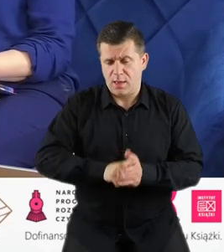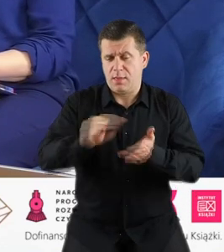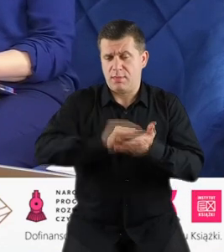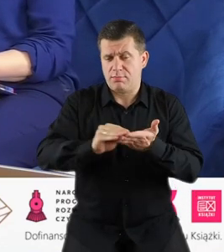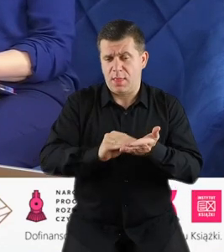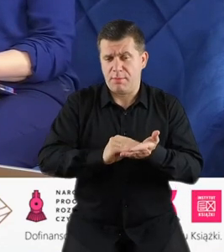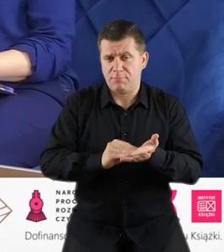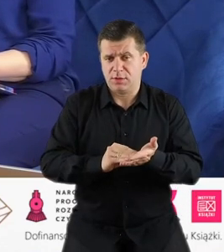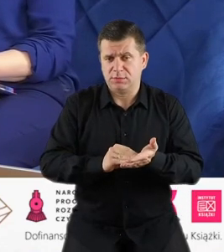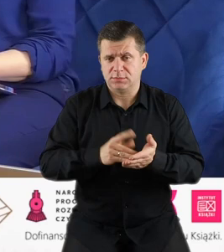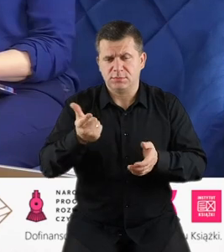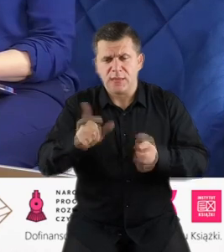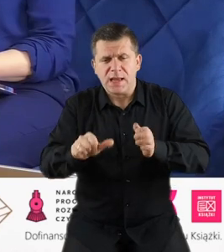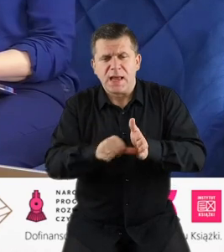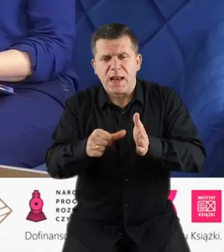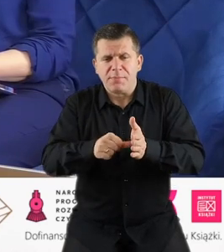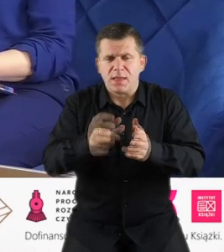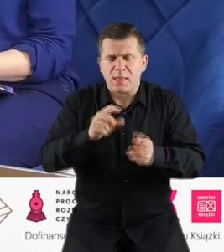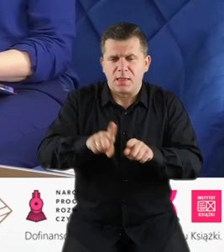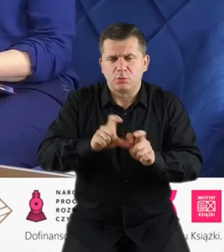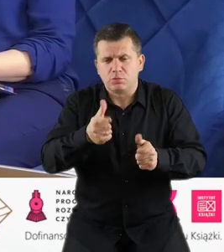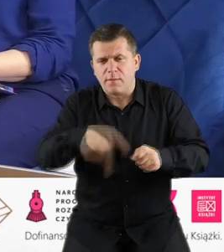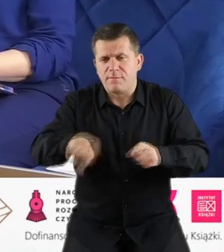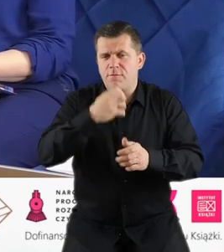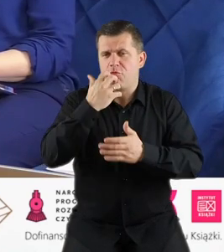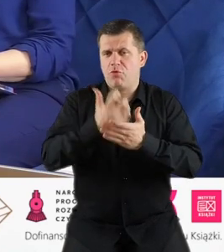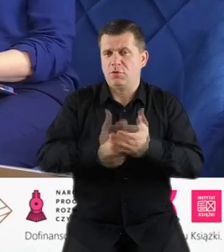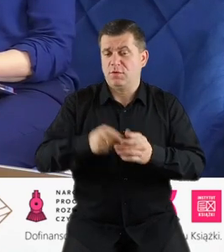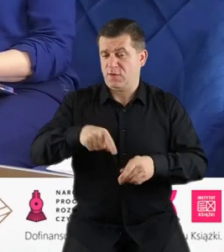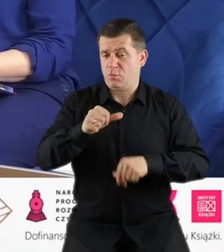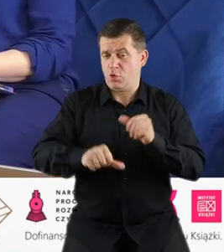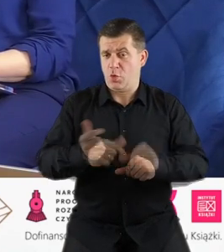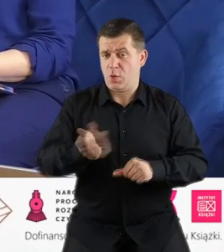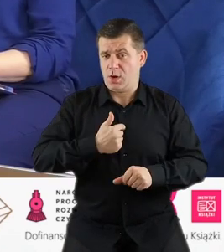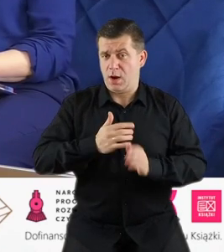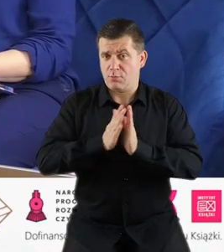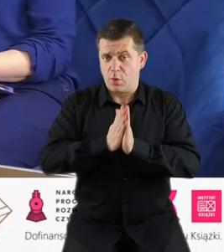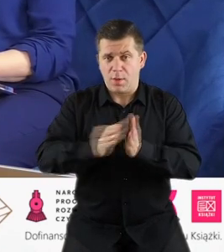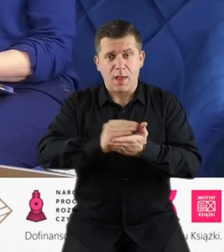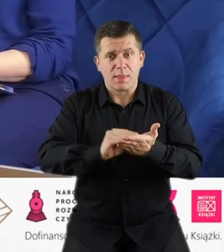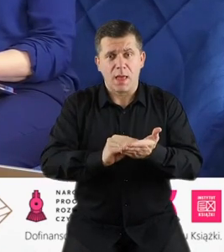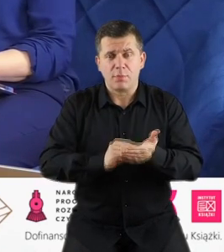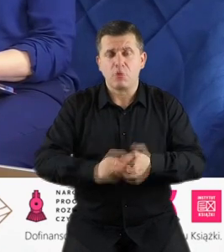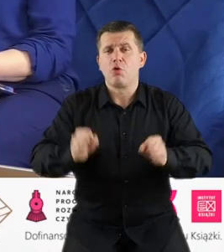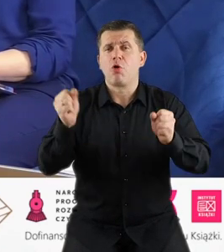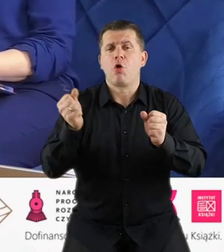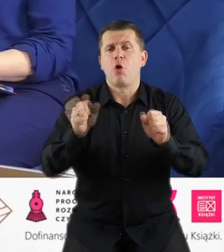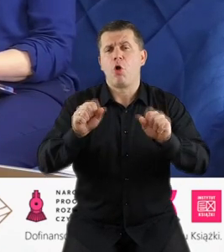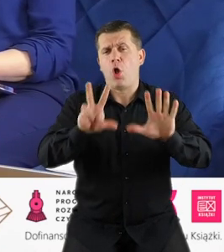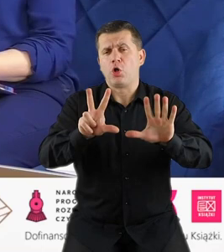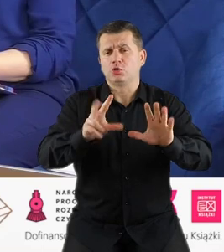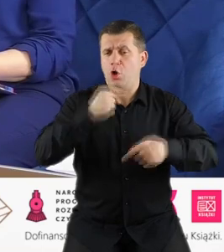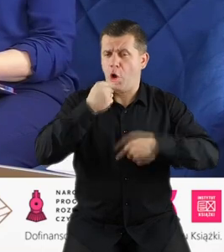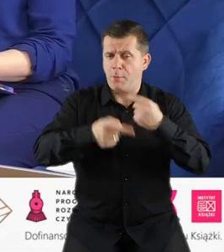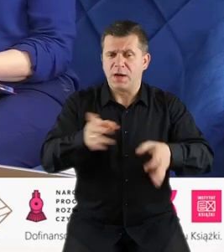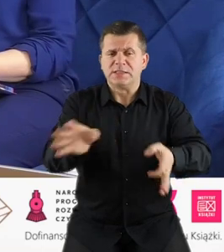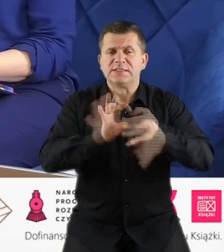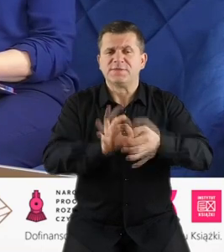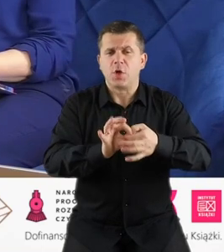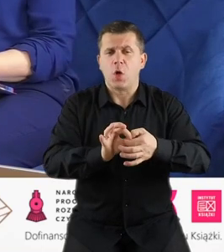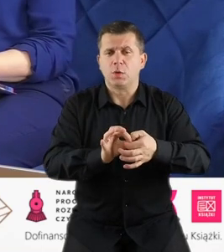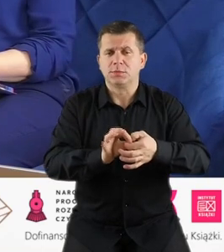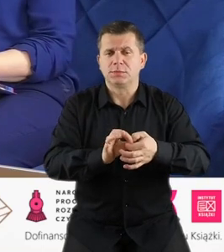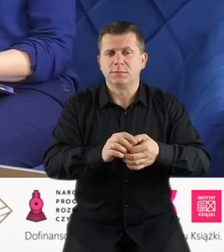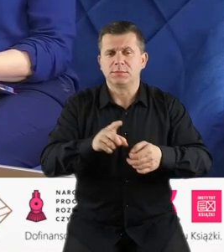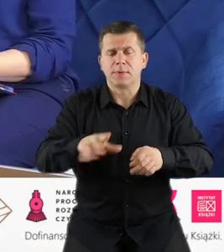napisała takie wątki kryminalne, wykorzystała. Także w tym roku ja zostałam poproszona o napisanie tych 8 opowiadań związanych z